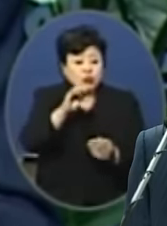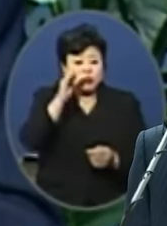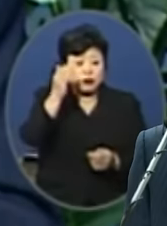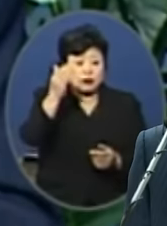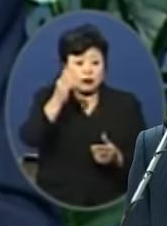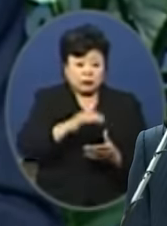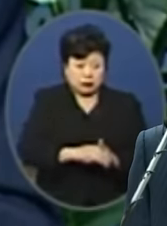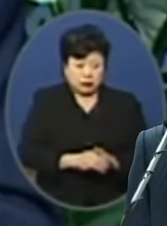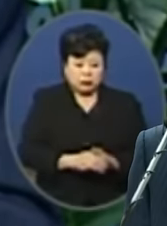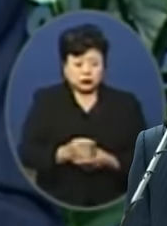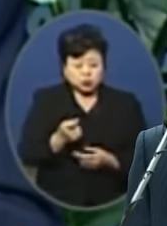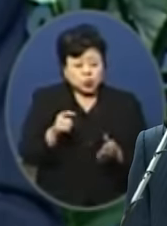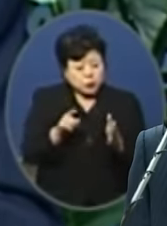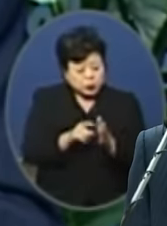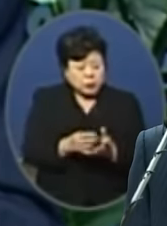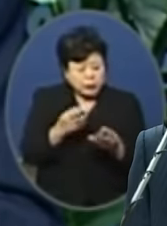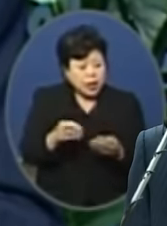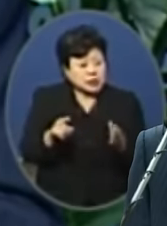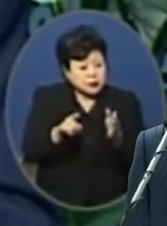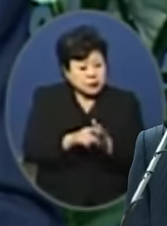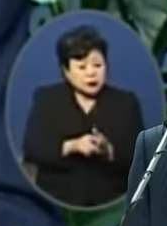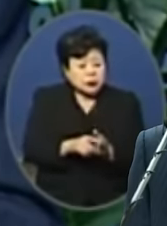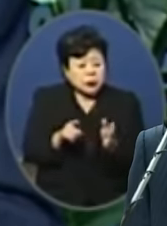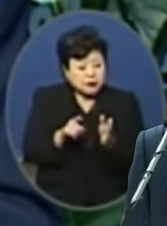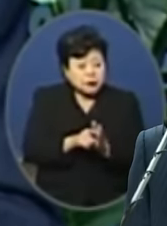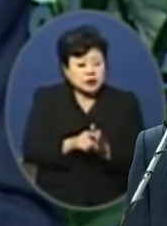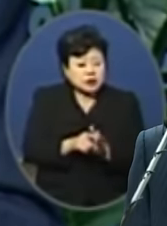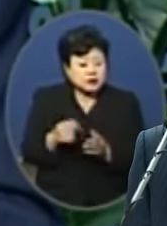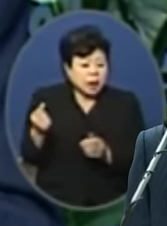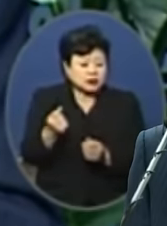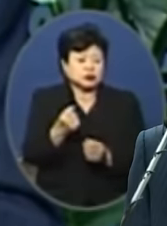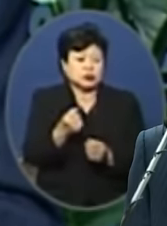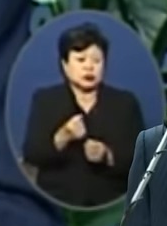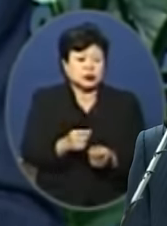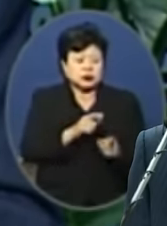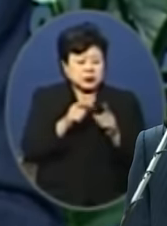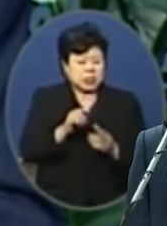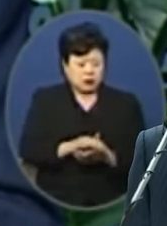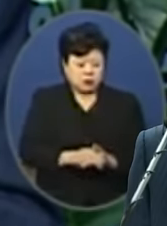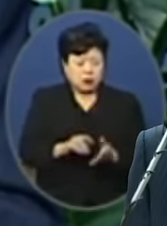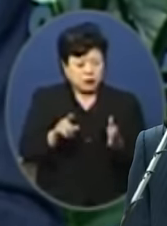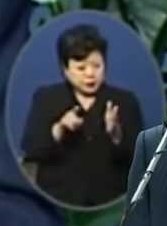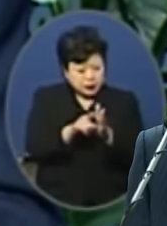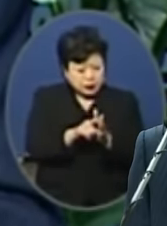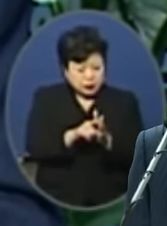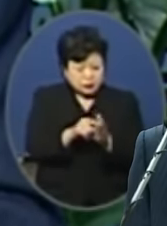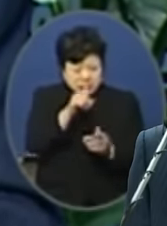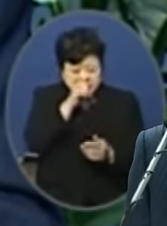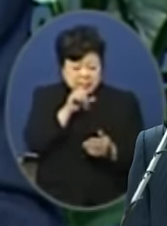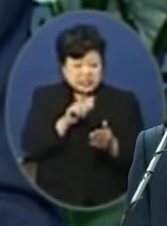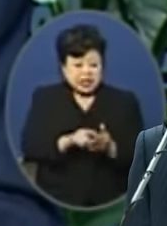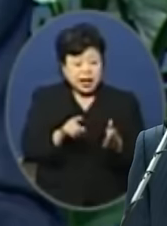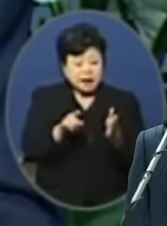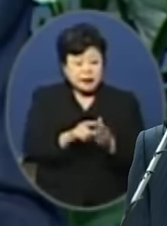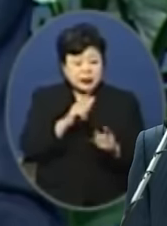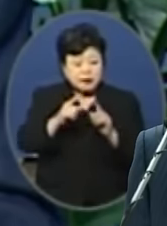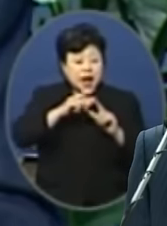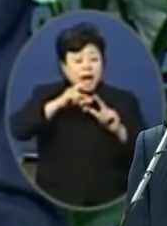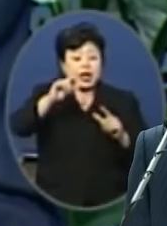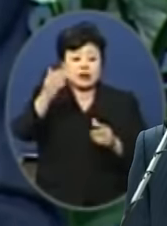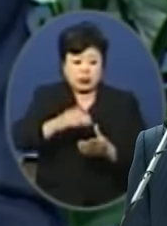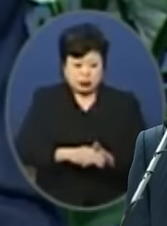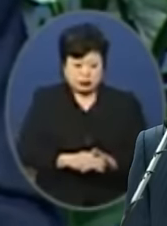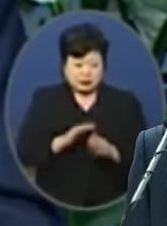있잖아요. 적게 믿든 많이 믿든 늘 믿음을 가지고서 살며 믿음이 있으면 믿음을 말하게 되는